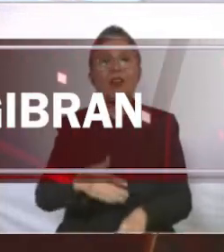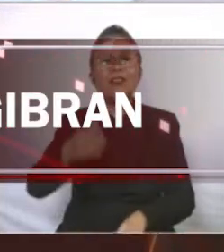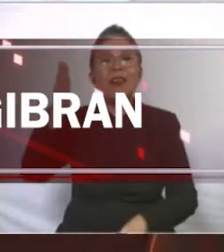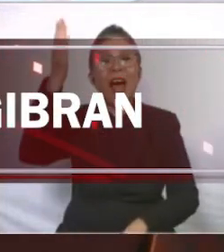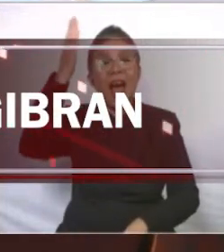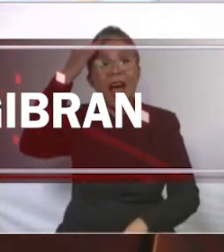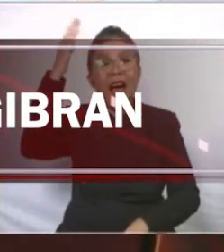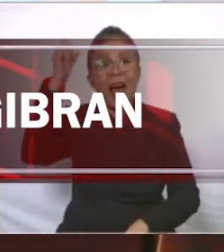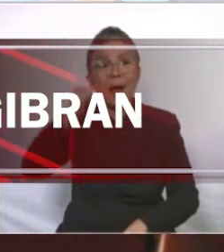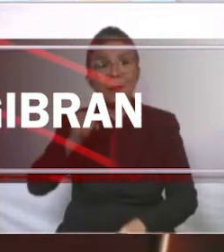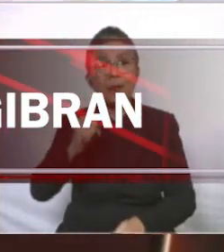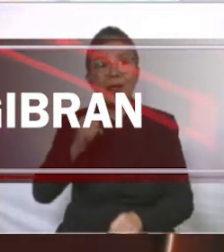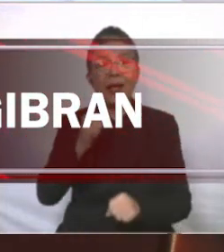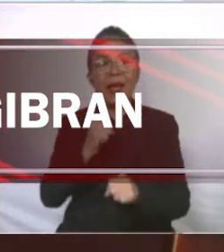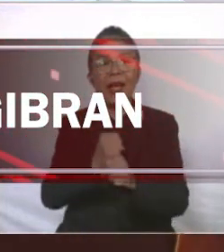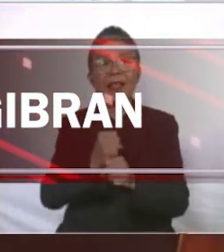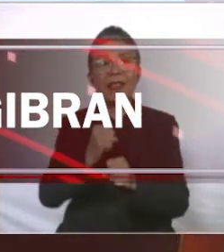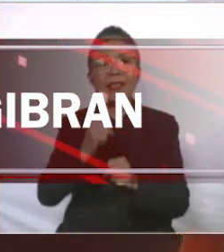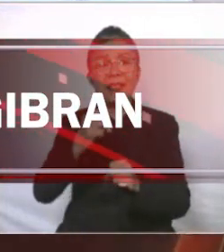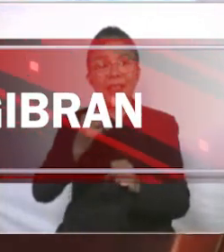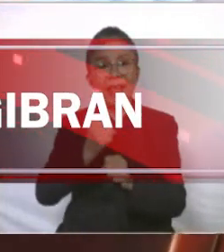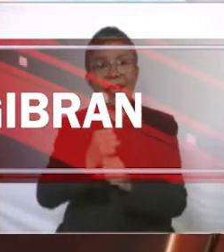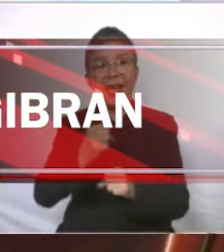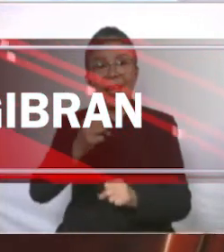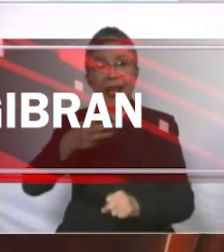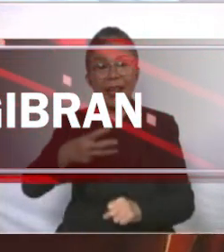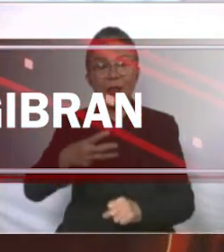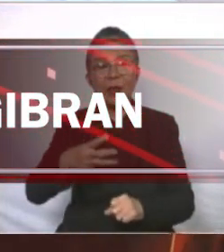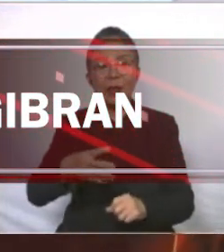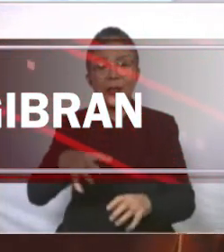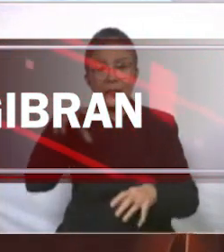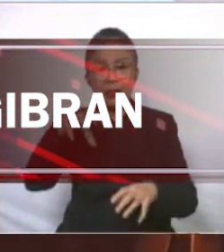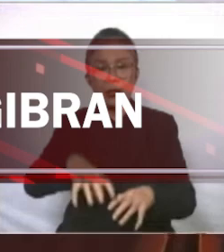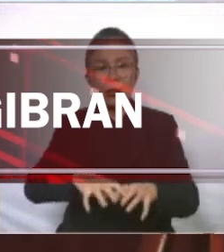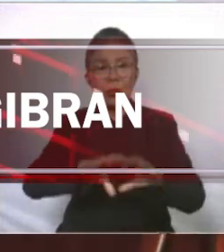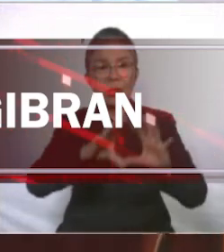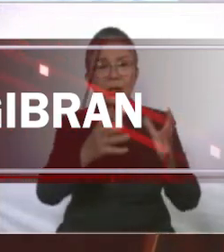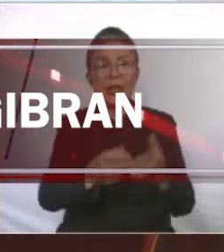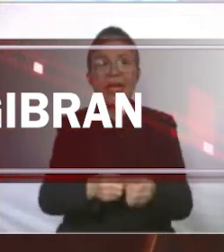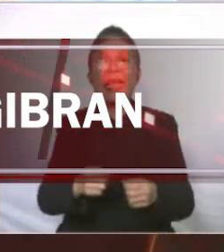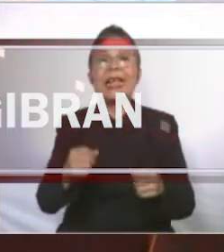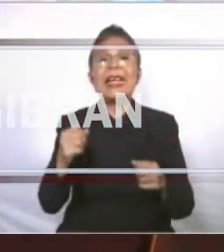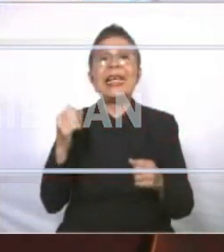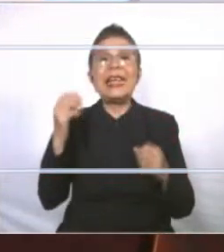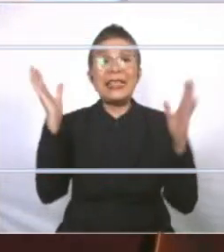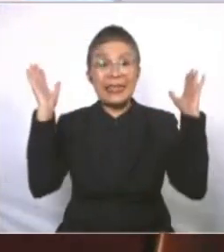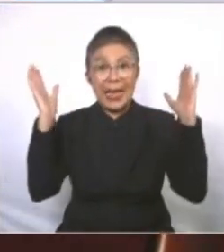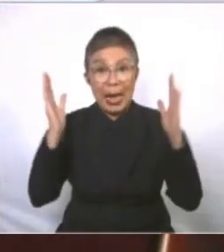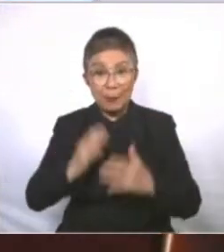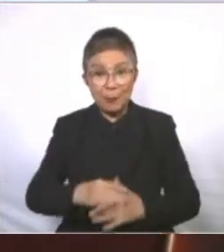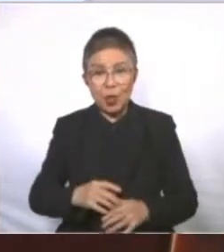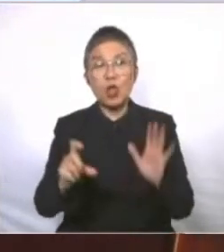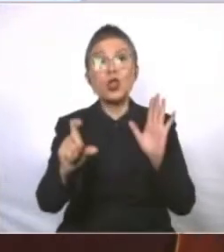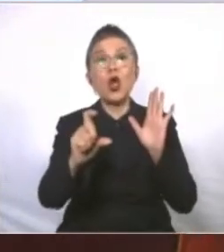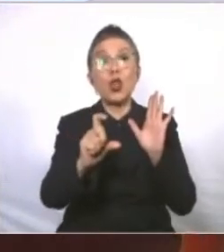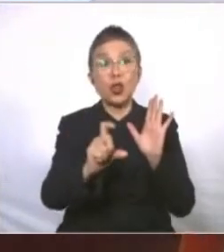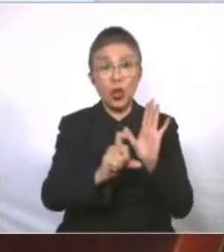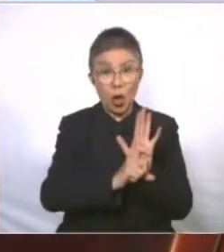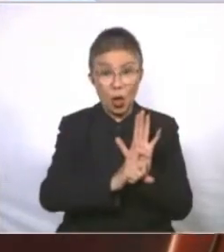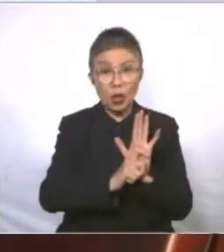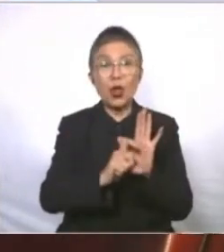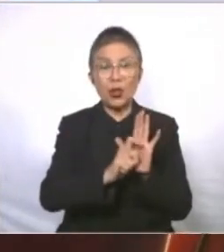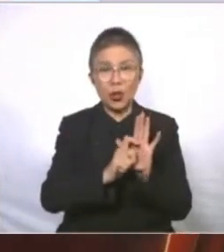Gibran kemudian menjelaskan secara singkat istilah SGIE yang merupakan kepanjangan dari State of Global Islamic Economy.